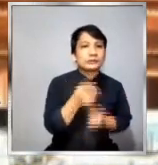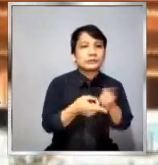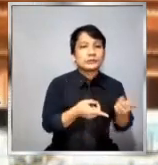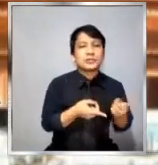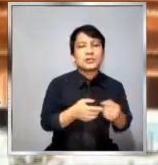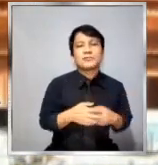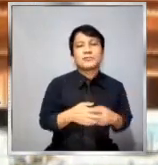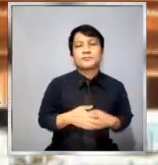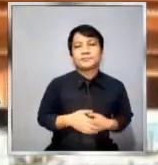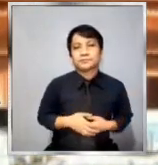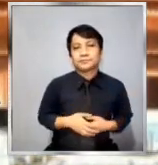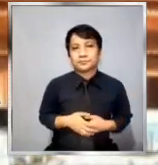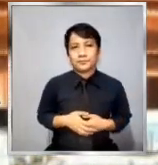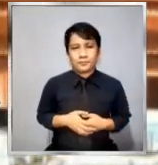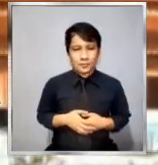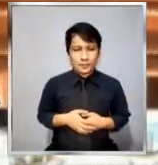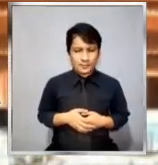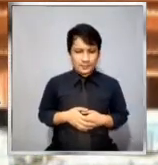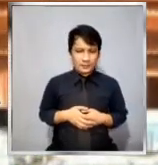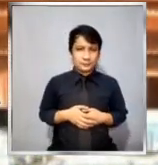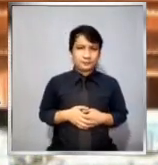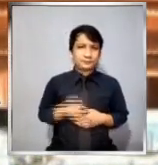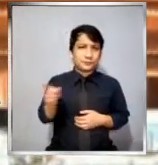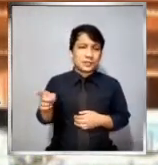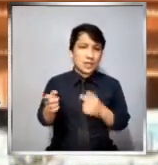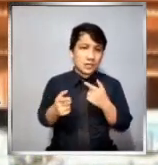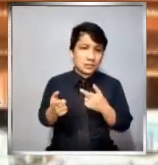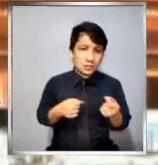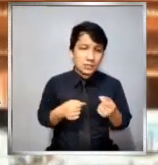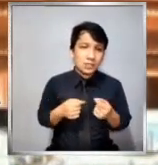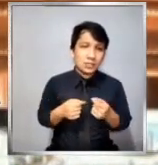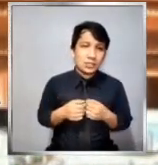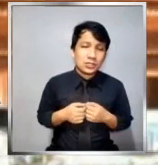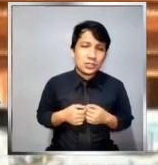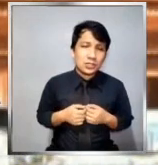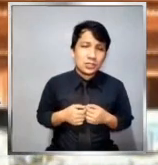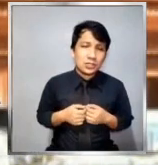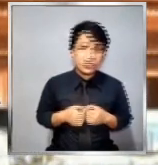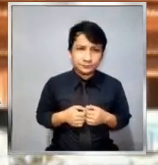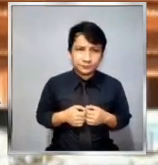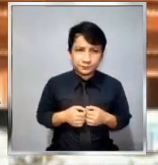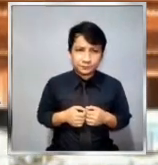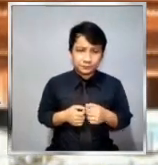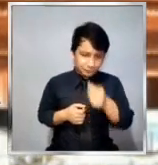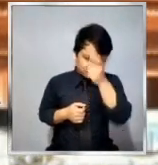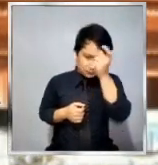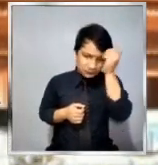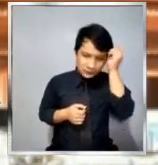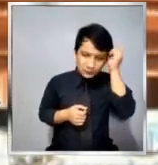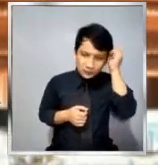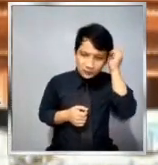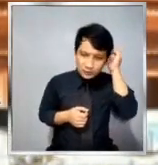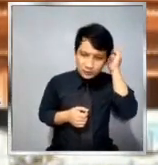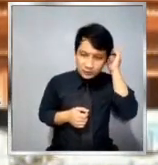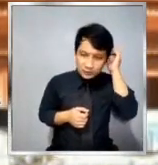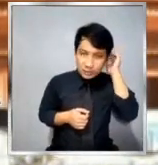Yan ang, that will be a on and on stories for the last